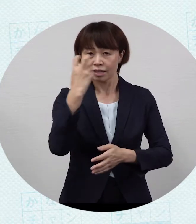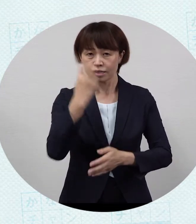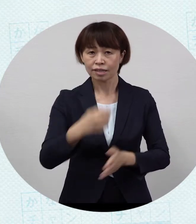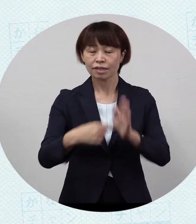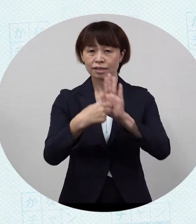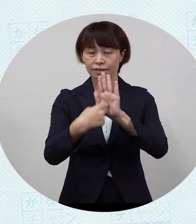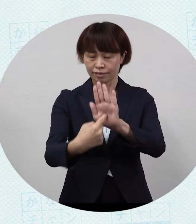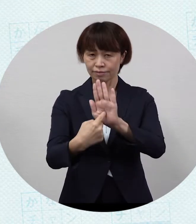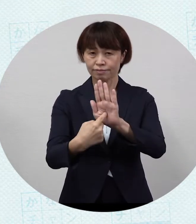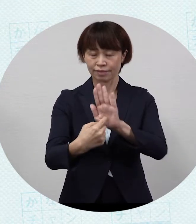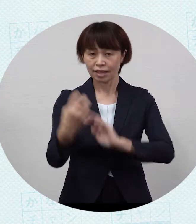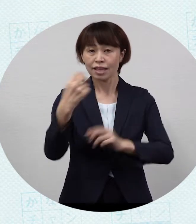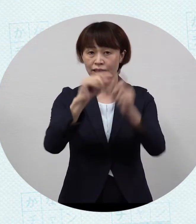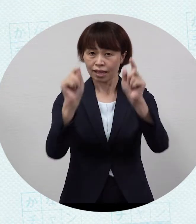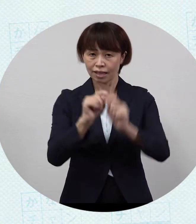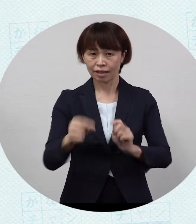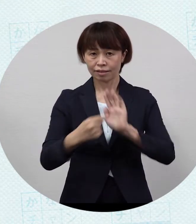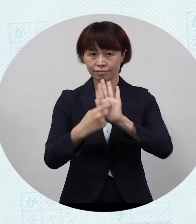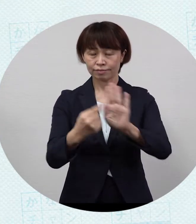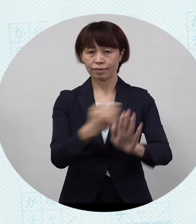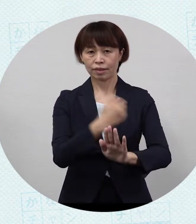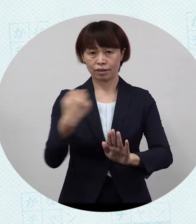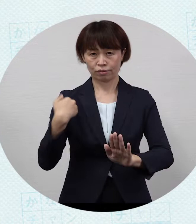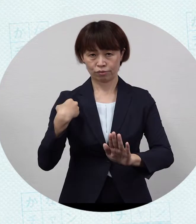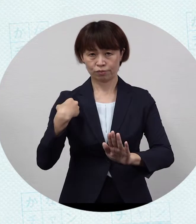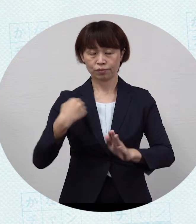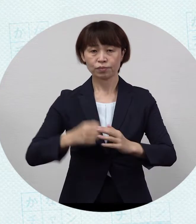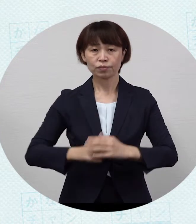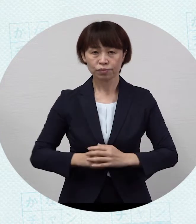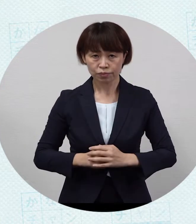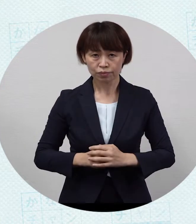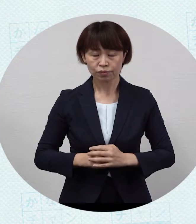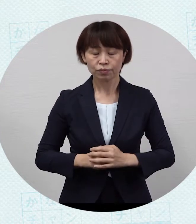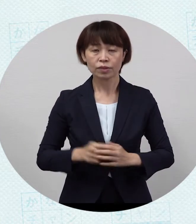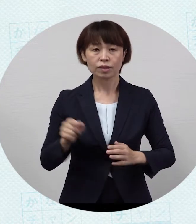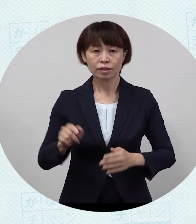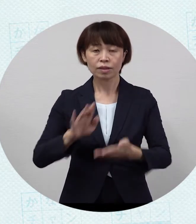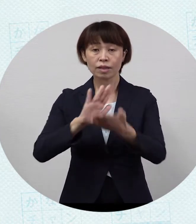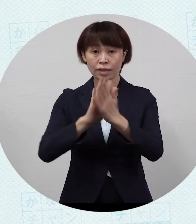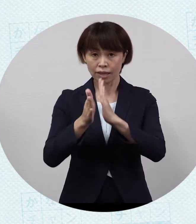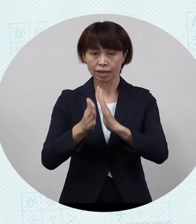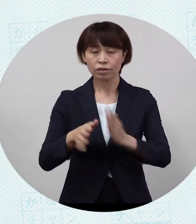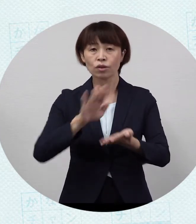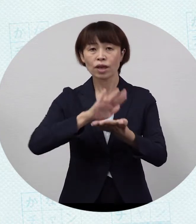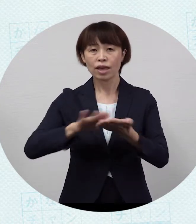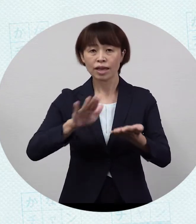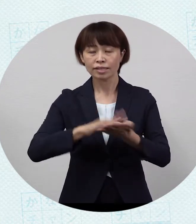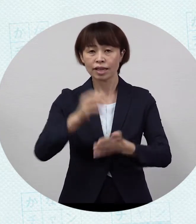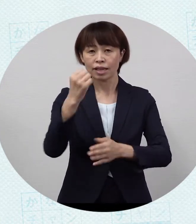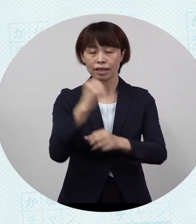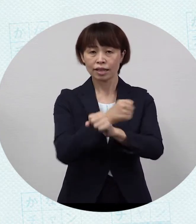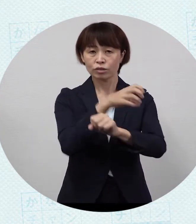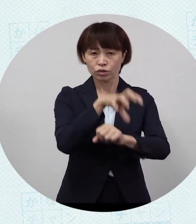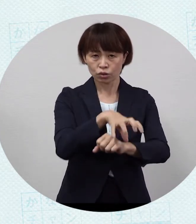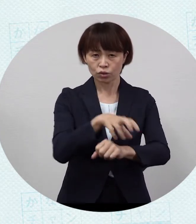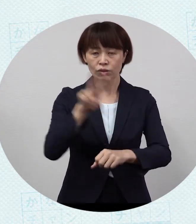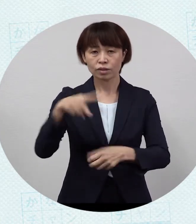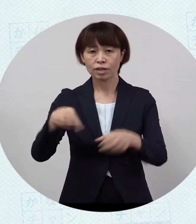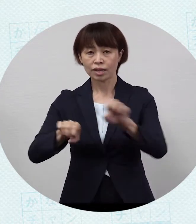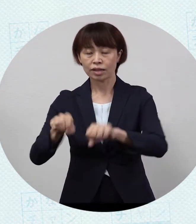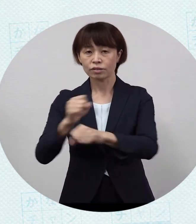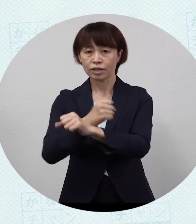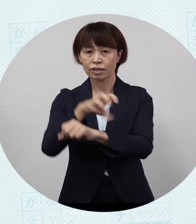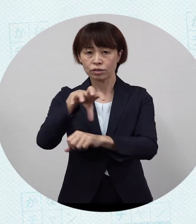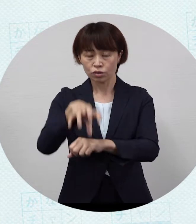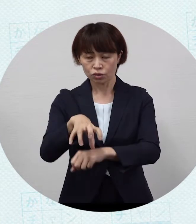るといったものなんですね。これ県の衛生研究所と理化学研究所ですね、これ